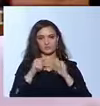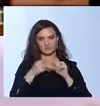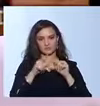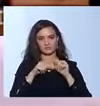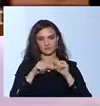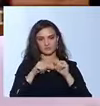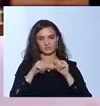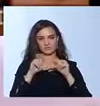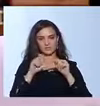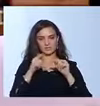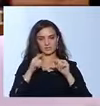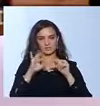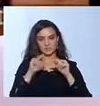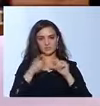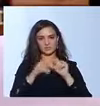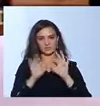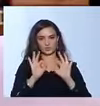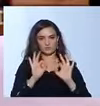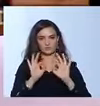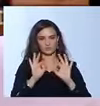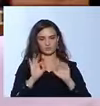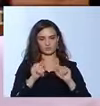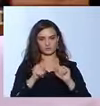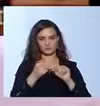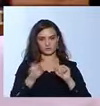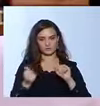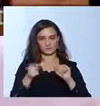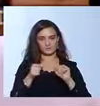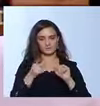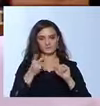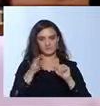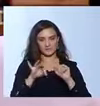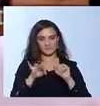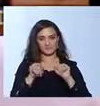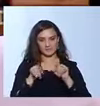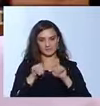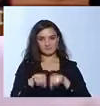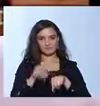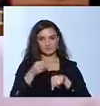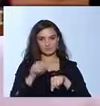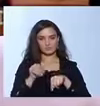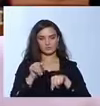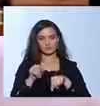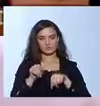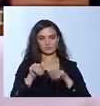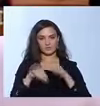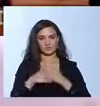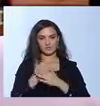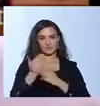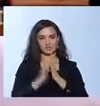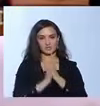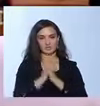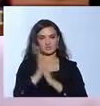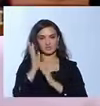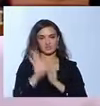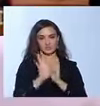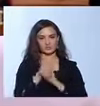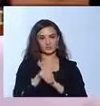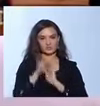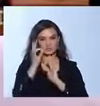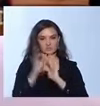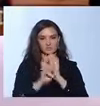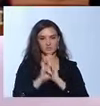ვთქვათ, ეგზოგენის ფაზა. ეს არის ნორმალური. ეს არის ნორმალური, დიახ. მაგრამ იმავე წუთს ახალზრდის ფაზაში შედის თმა და